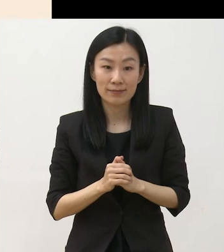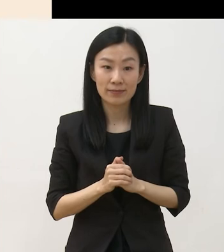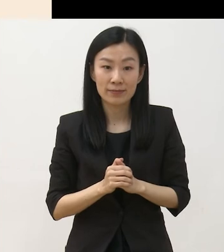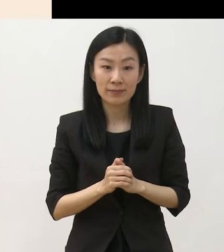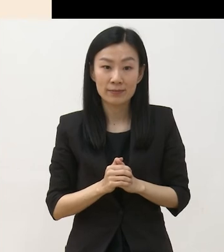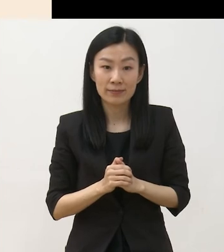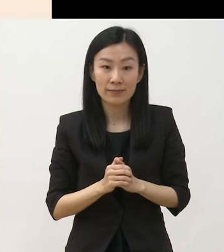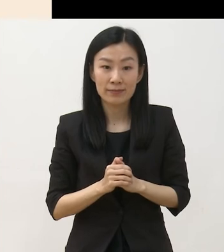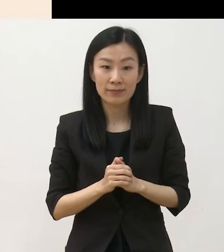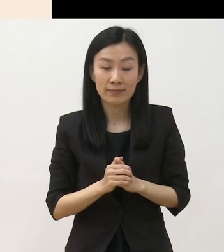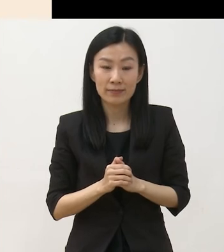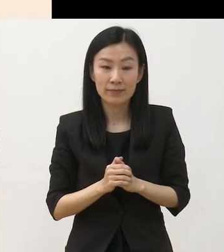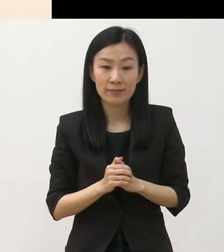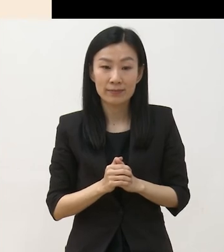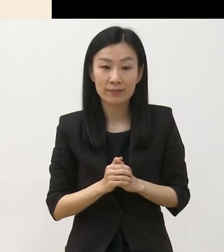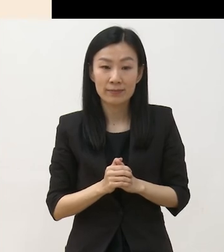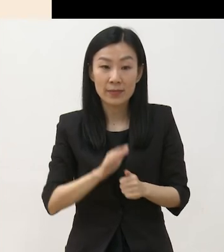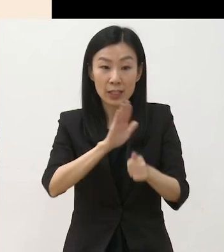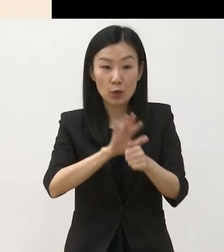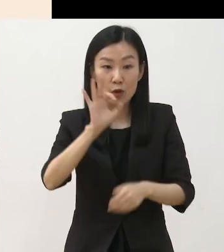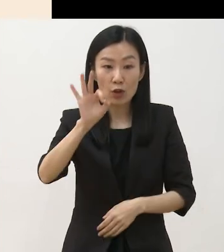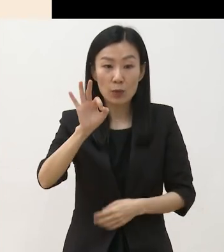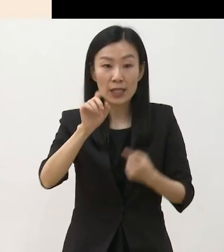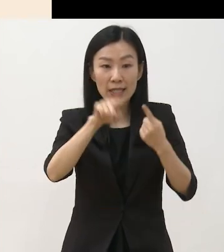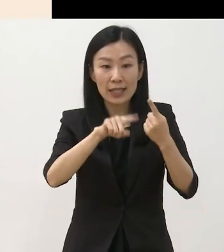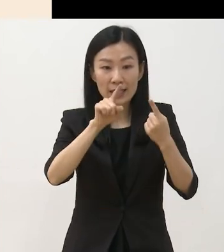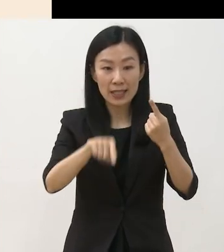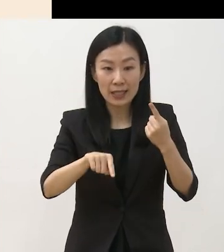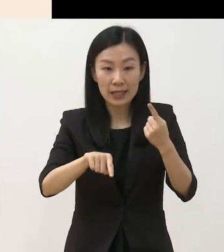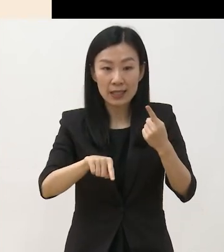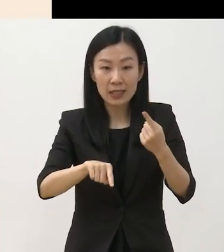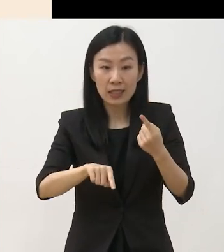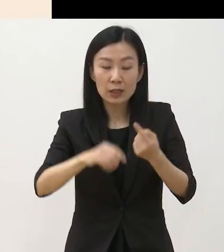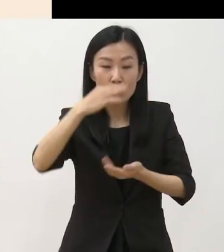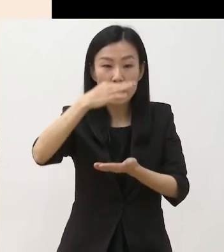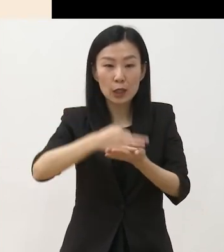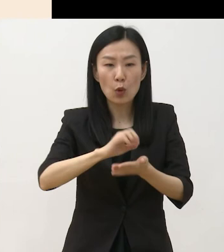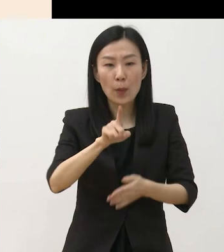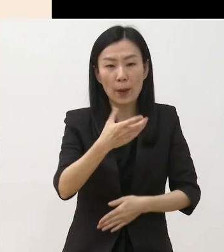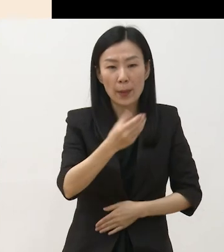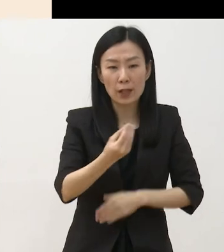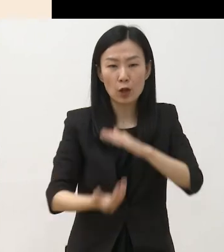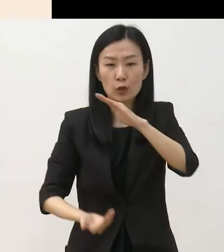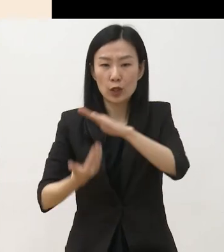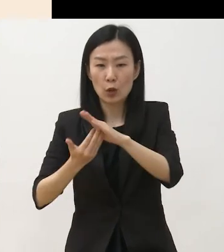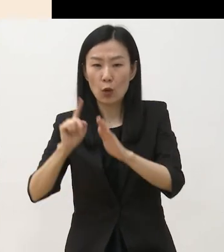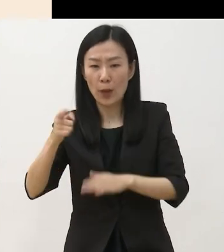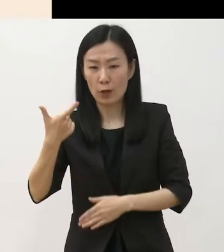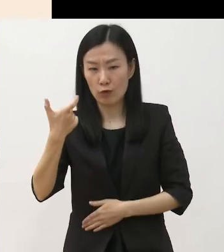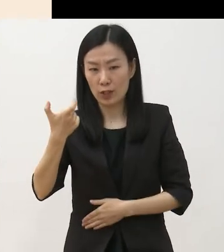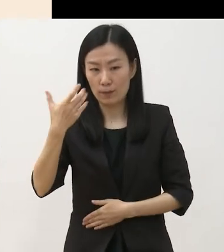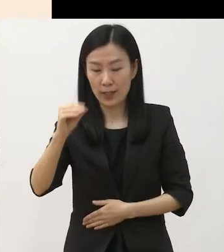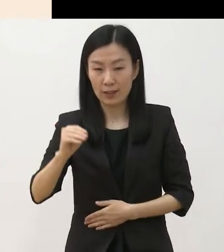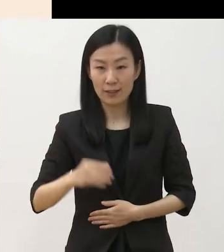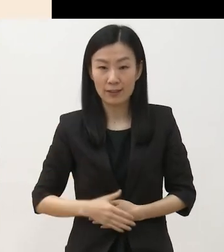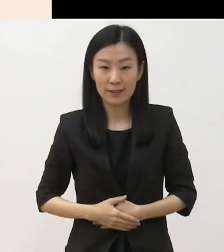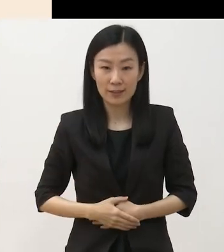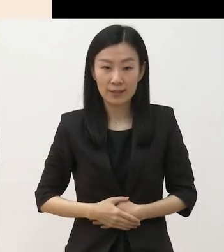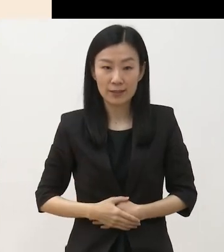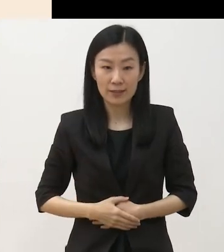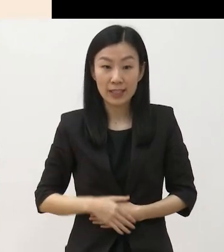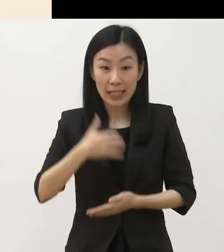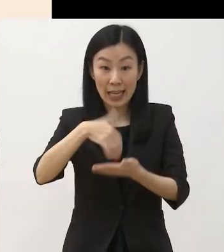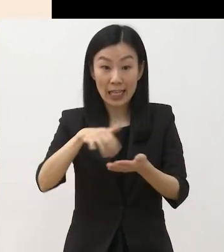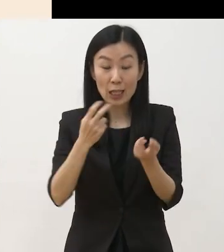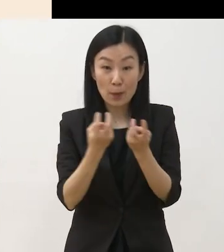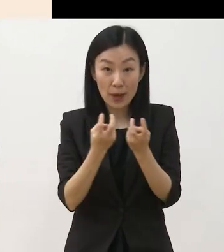지원 규모는 1인당 인건비가 최소 월 100만 원, 최대 월 160만 원으로 산정되어 있고요. 지원액 산정